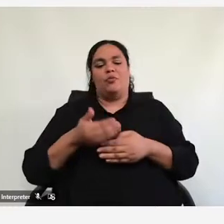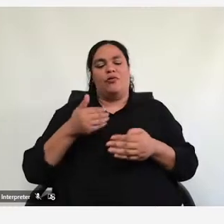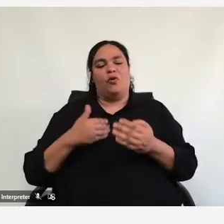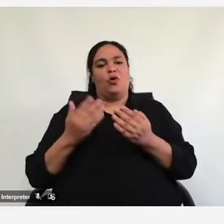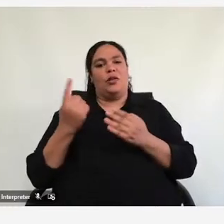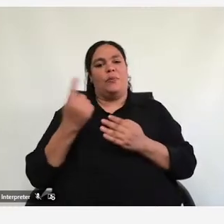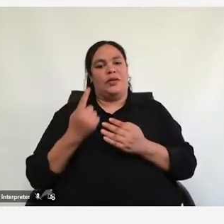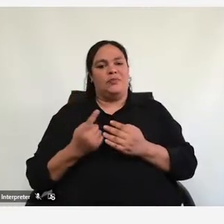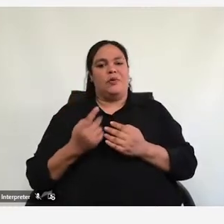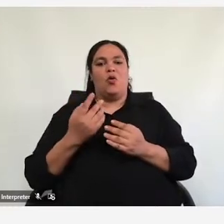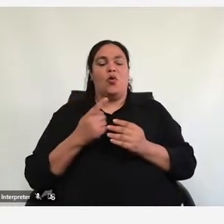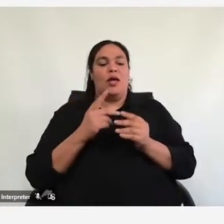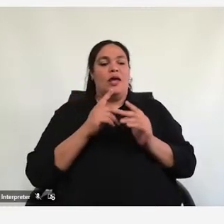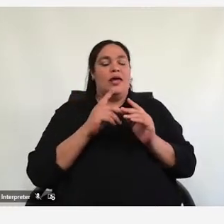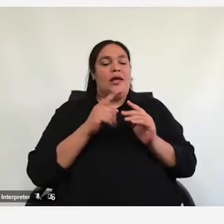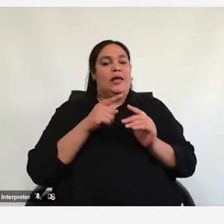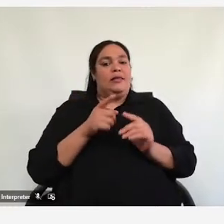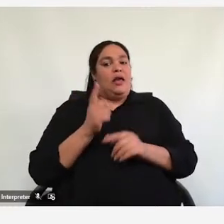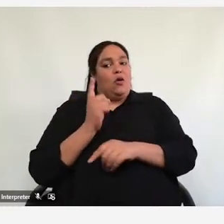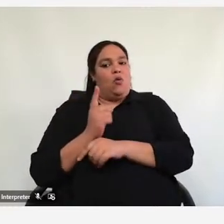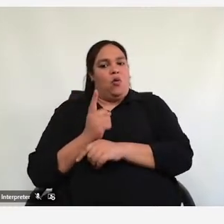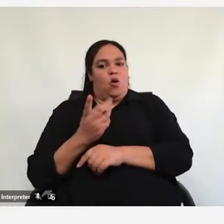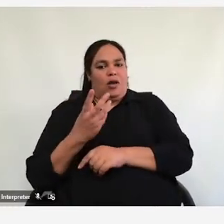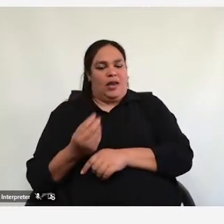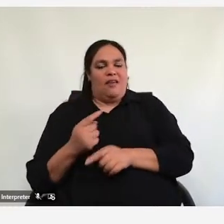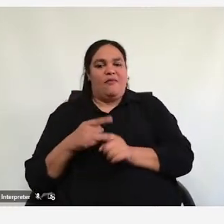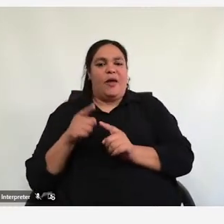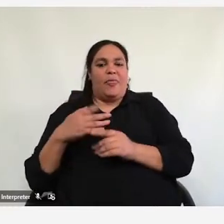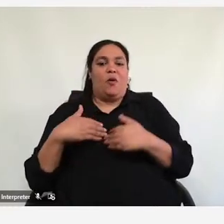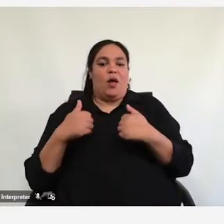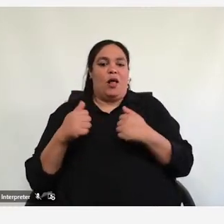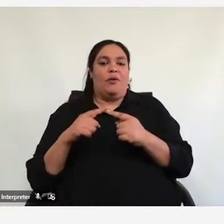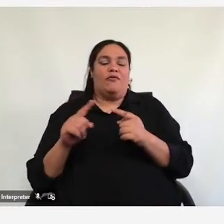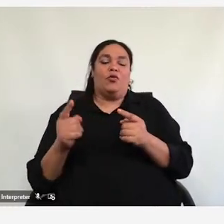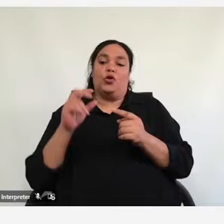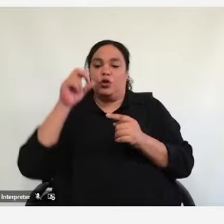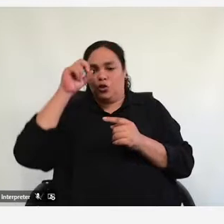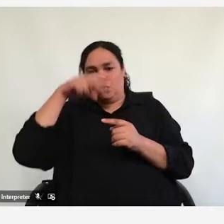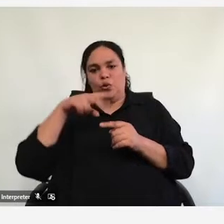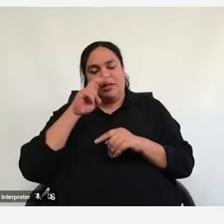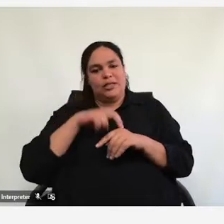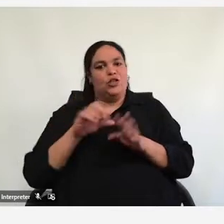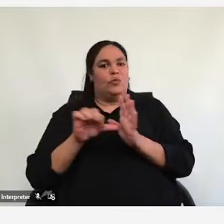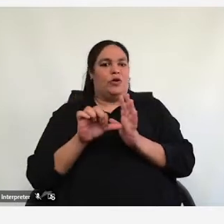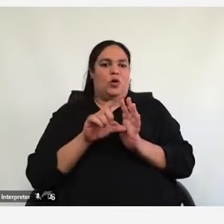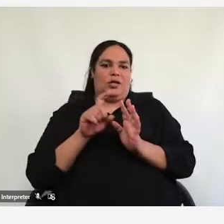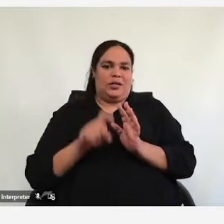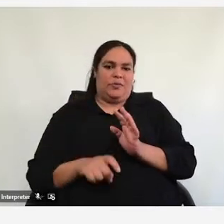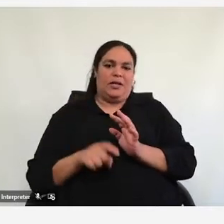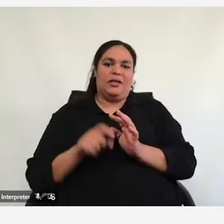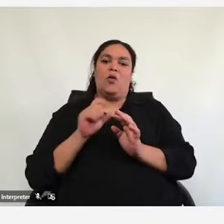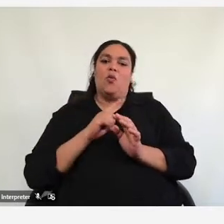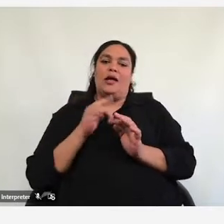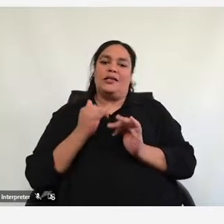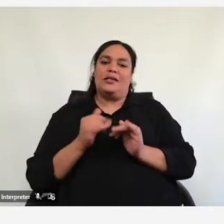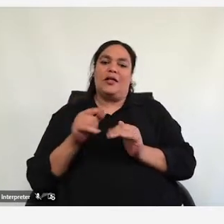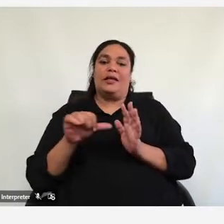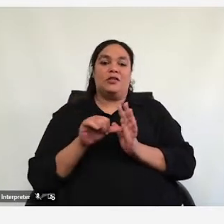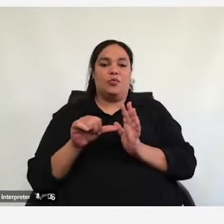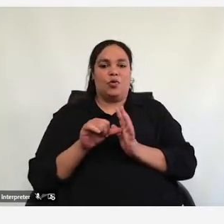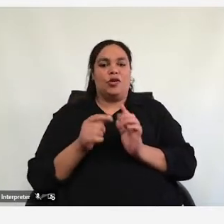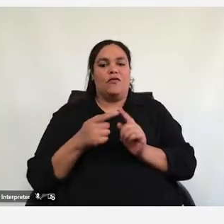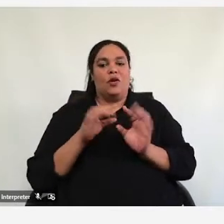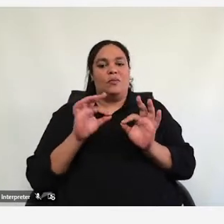die departement gewaarsku het. Die welstand en opvoeding van die studente moet prioriteit wees. Dit is van kardinale belang vir